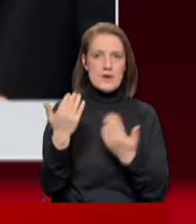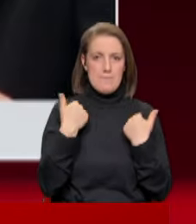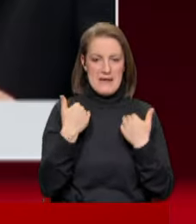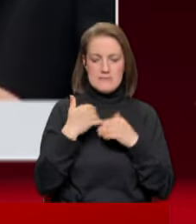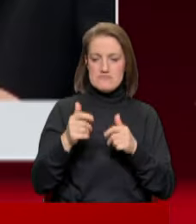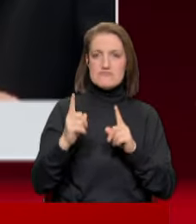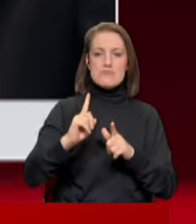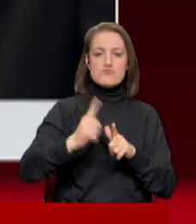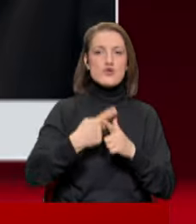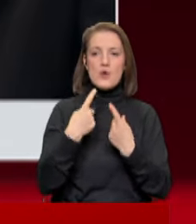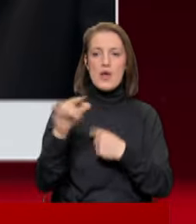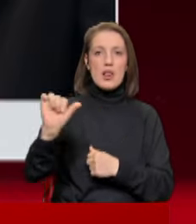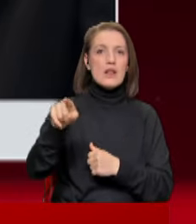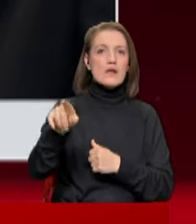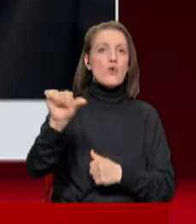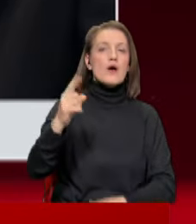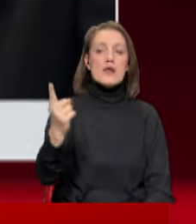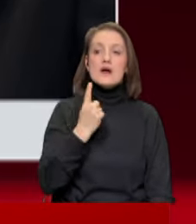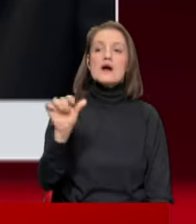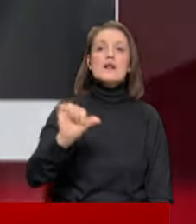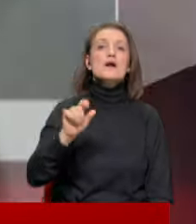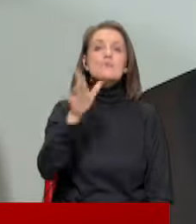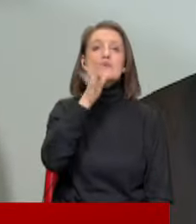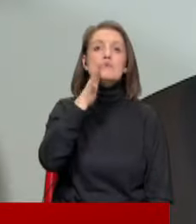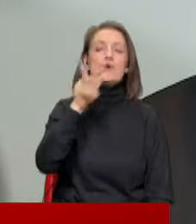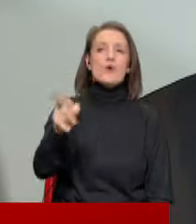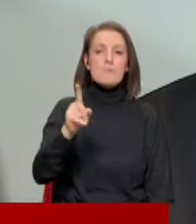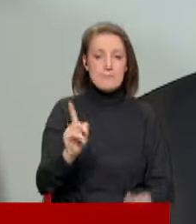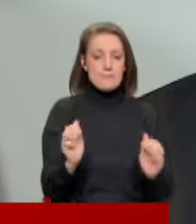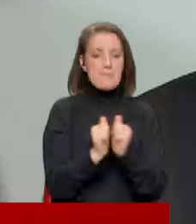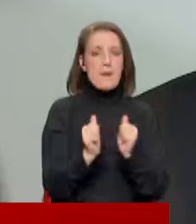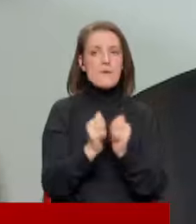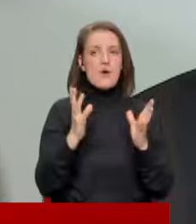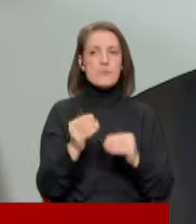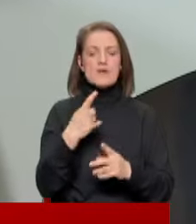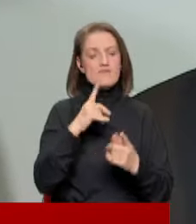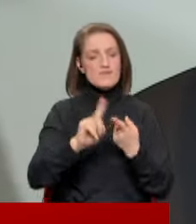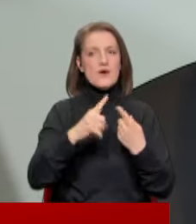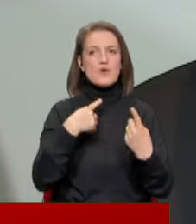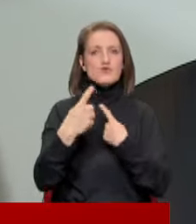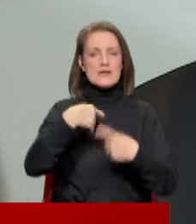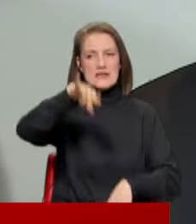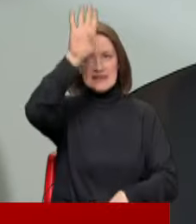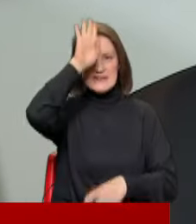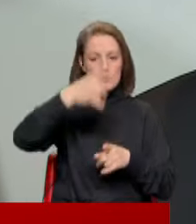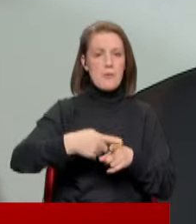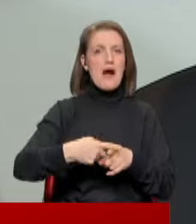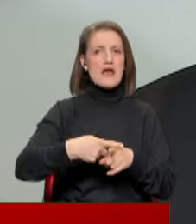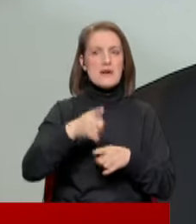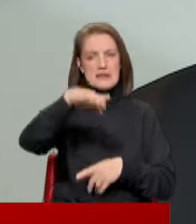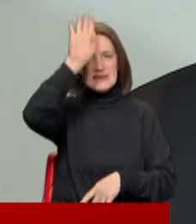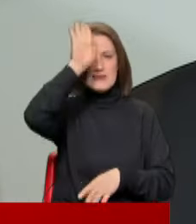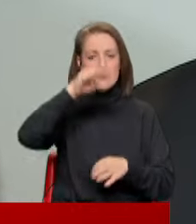benimle proje konuşamaz konuşamaz Çünkü bilmiyor bilmiyor Bir arada olmaktan ve konuşmaktan İstanbul'u paylaşmaktan